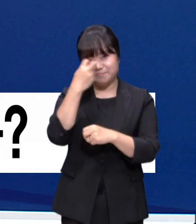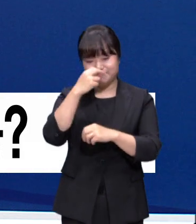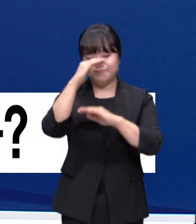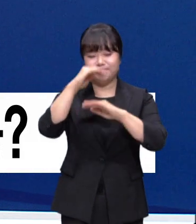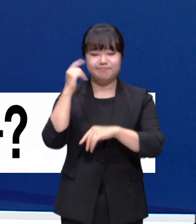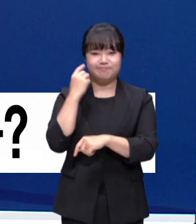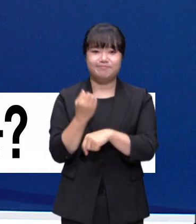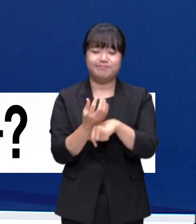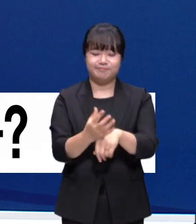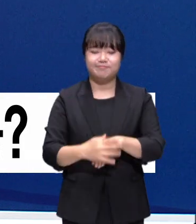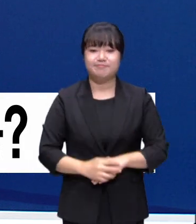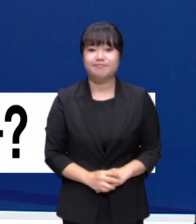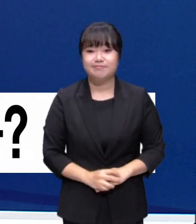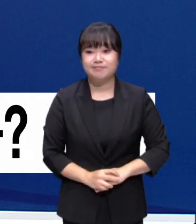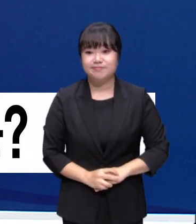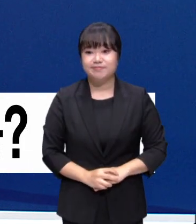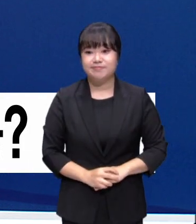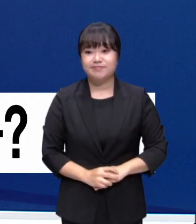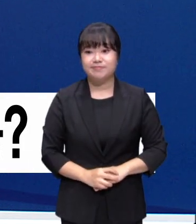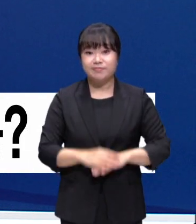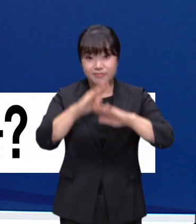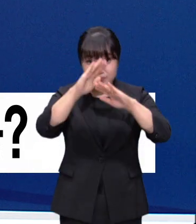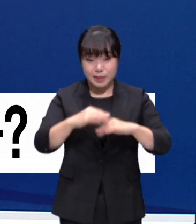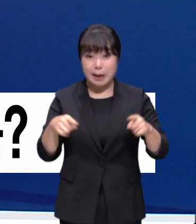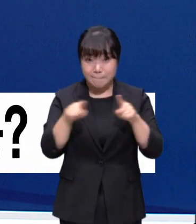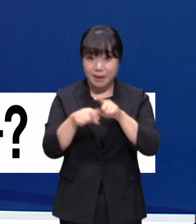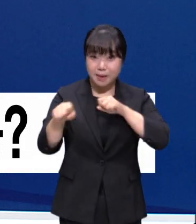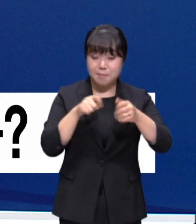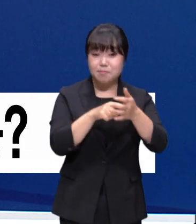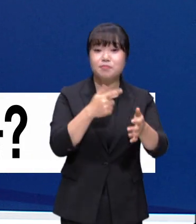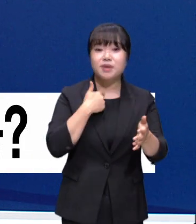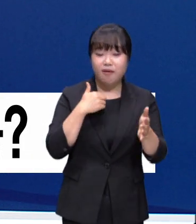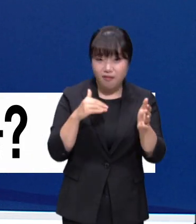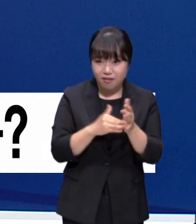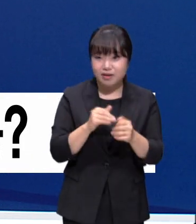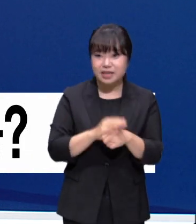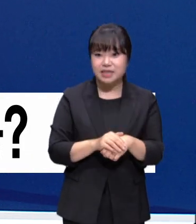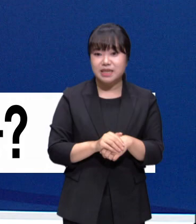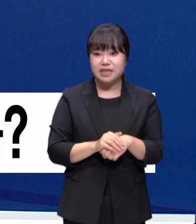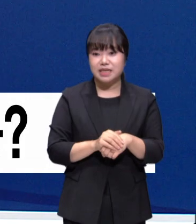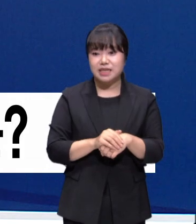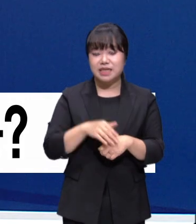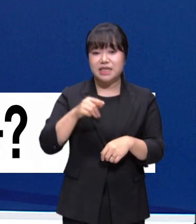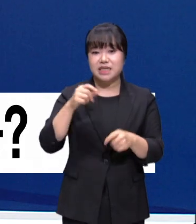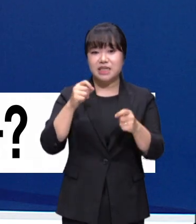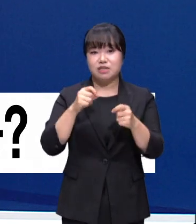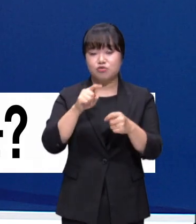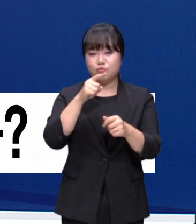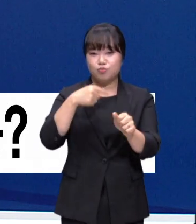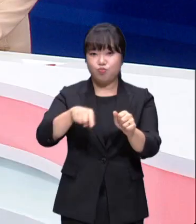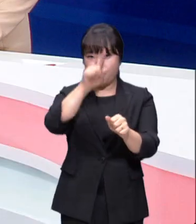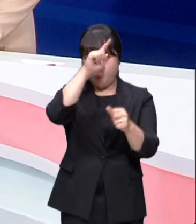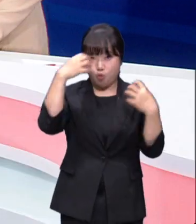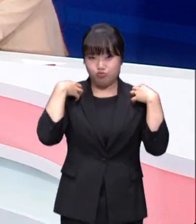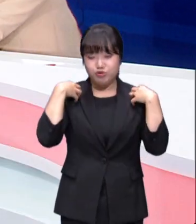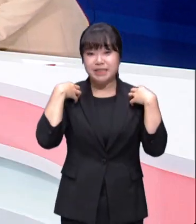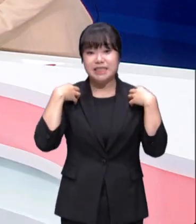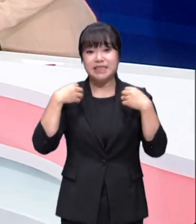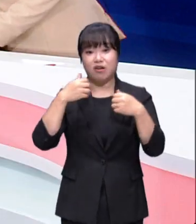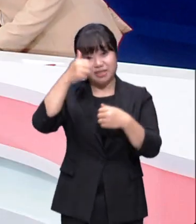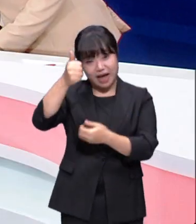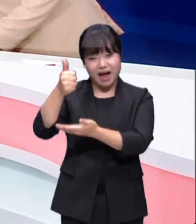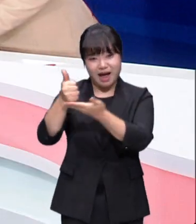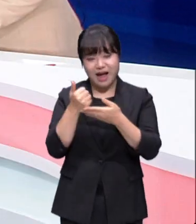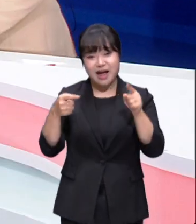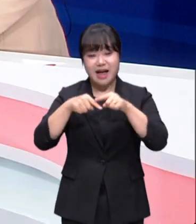짚어보는 시간을 마련했습니다. 네, 이 사업을 함께 추진했던 서울 북부보훈지청 이광현 지청장을 스튜디오에 모셨습니다. 안녕하십니까?